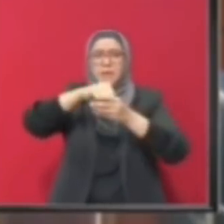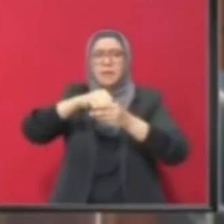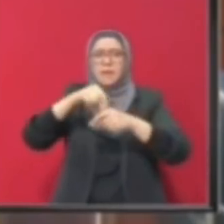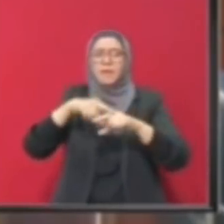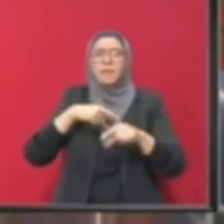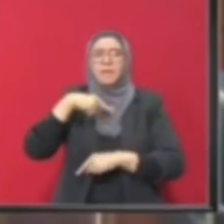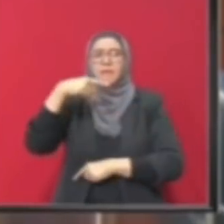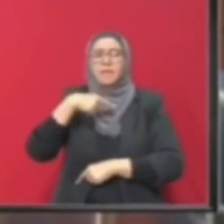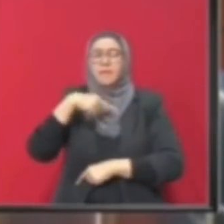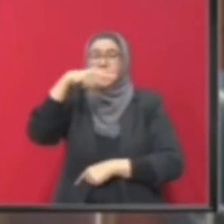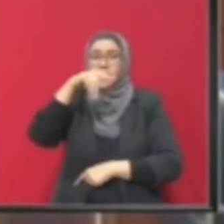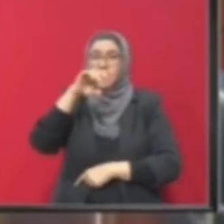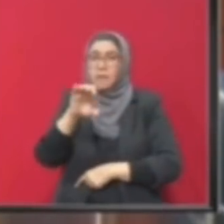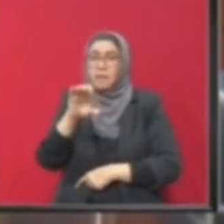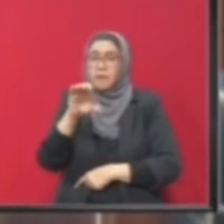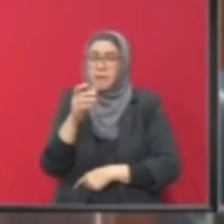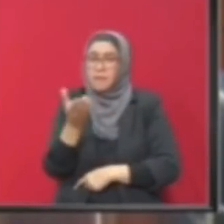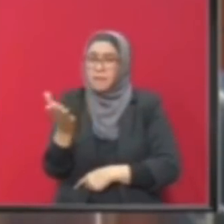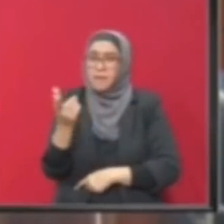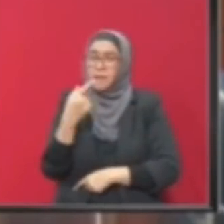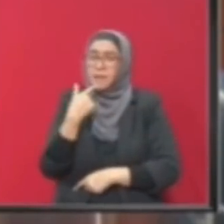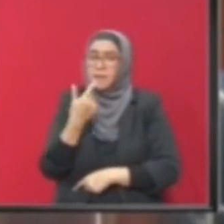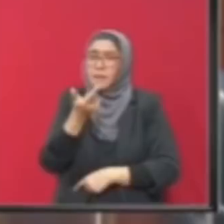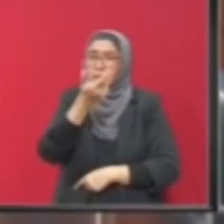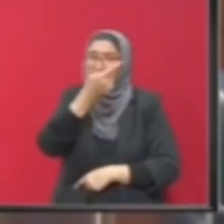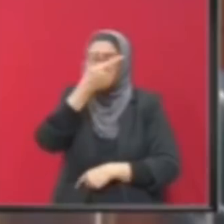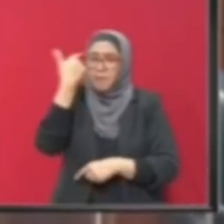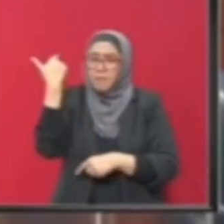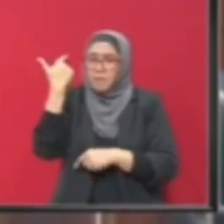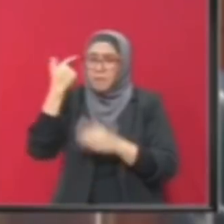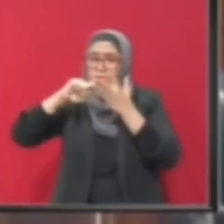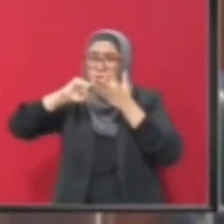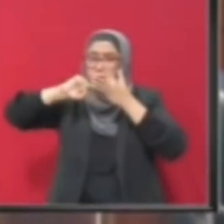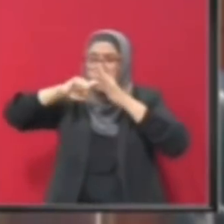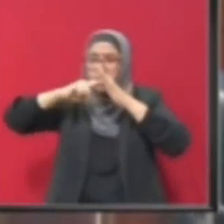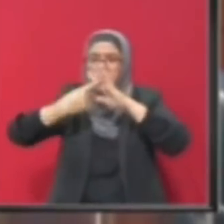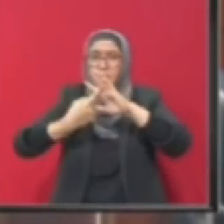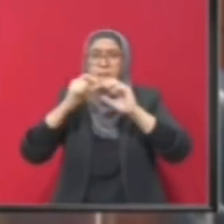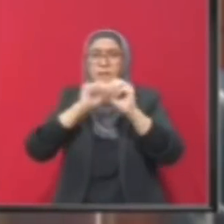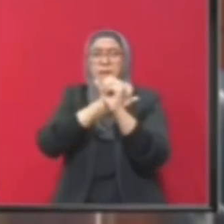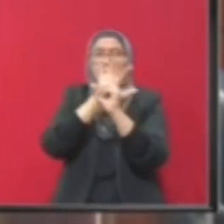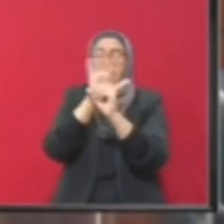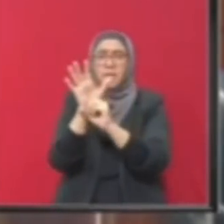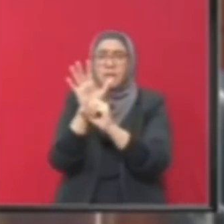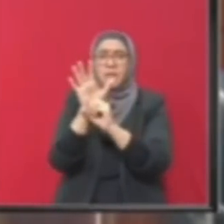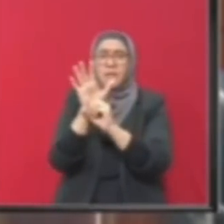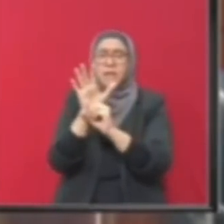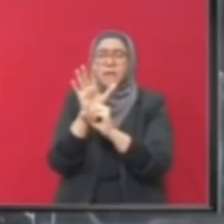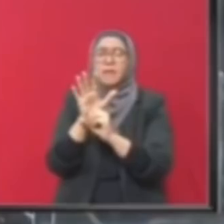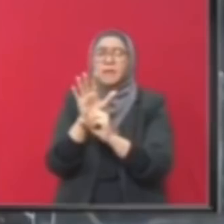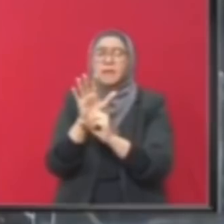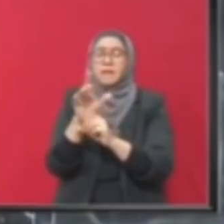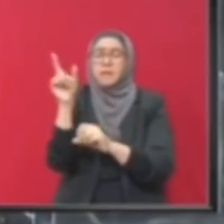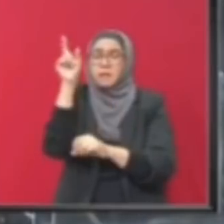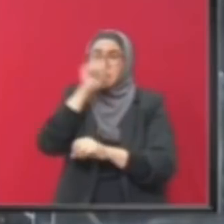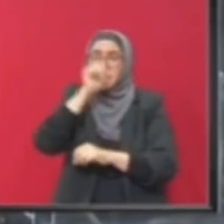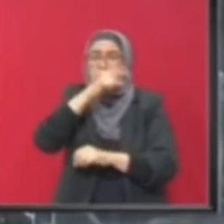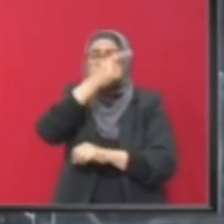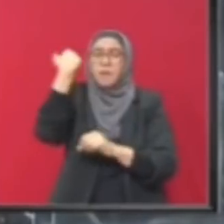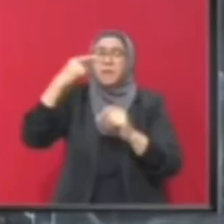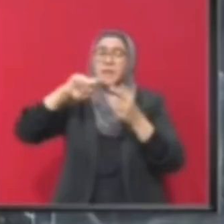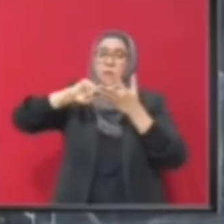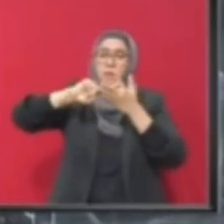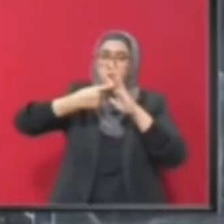bahawa punca COVID di Sabah itu yang paling teruk katanya punca daripada kempen PRN Sabah pertama.